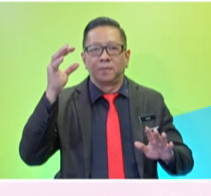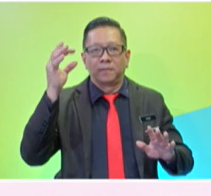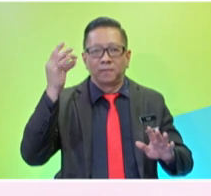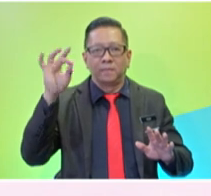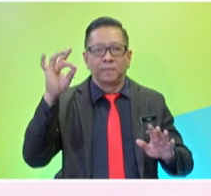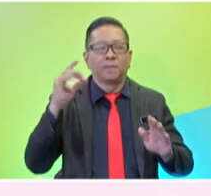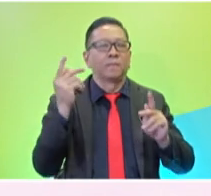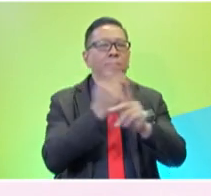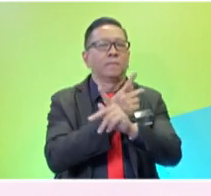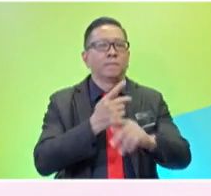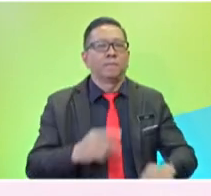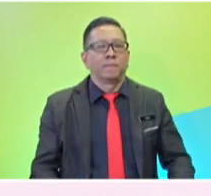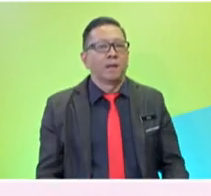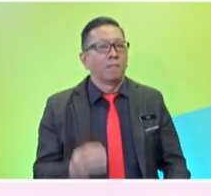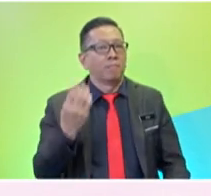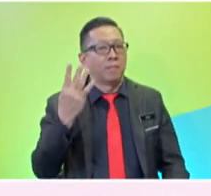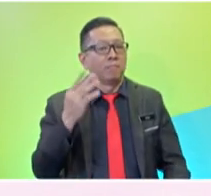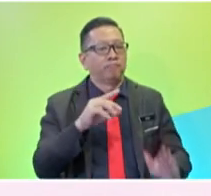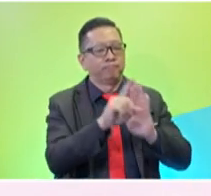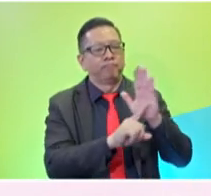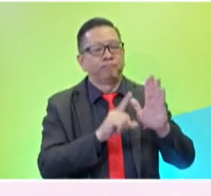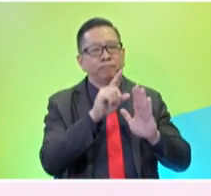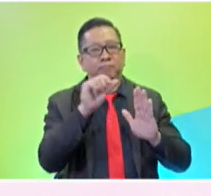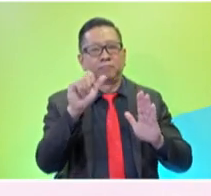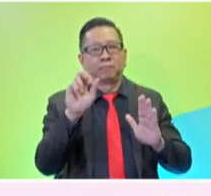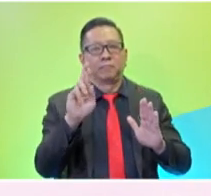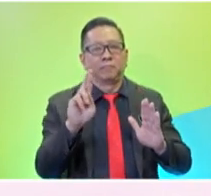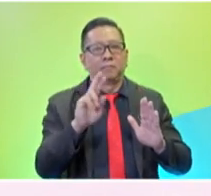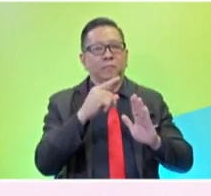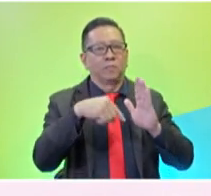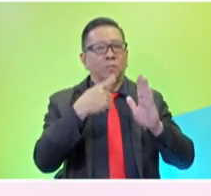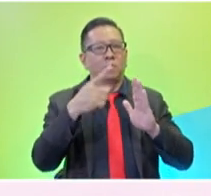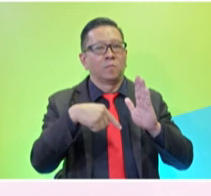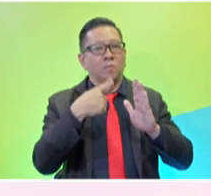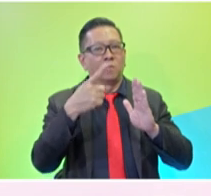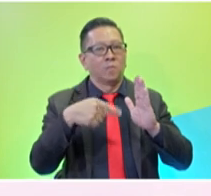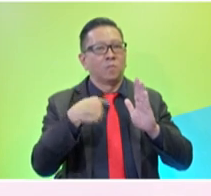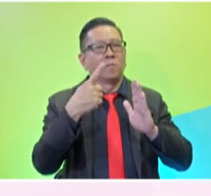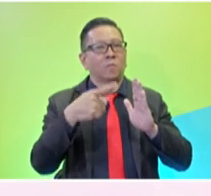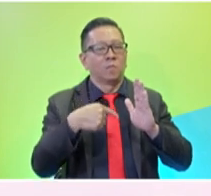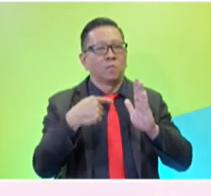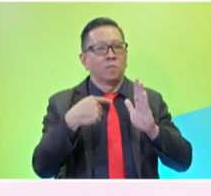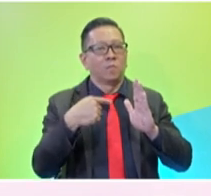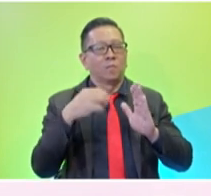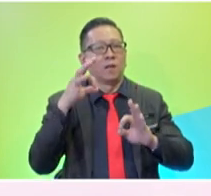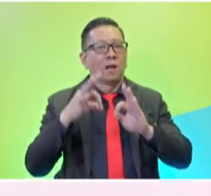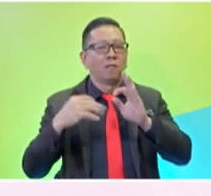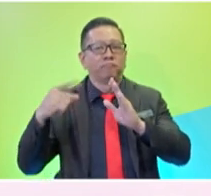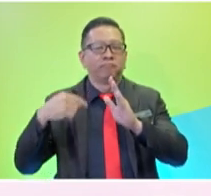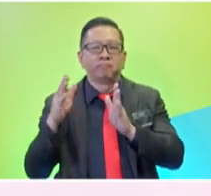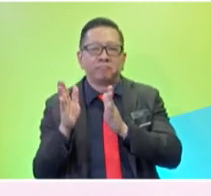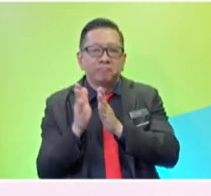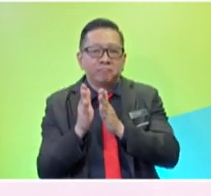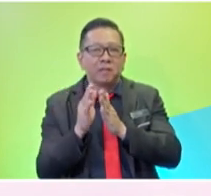berapa kali dia nyamber size besar akan berputar jika dia yang besar kecil berputar sebanyak